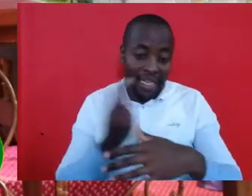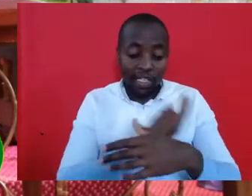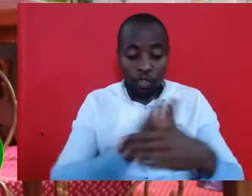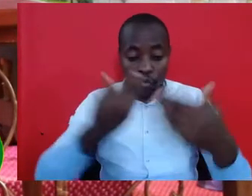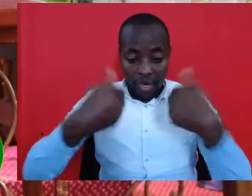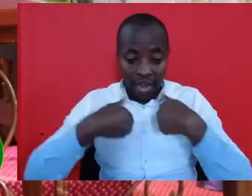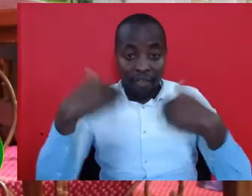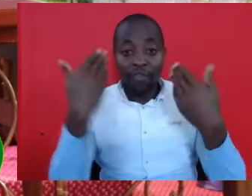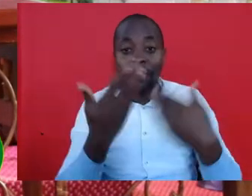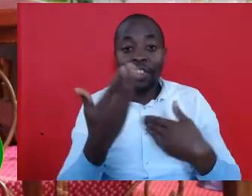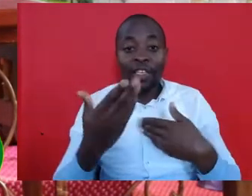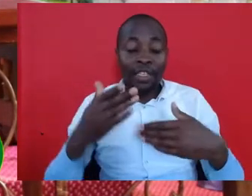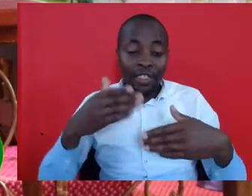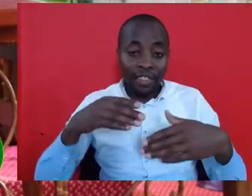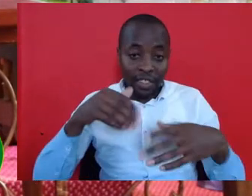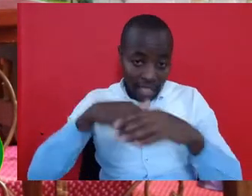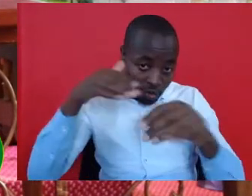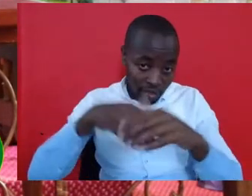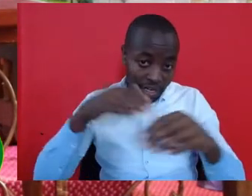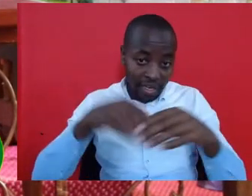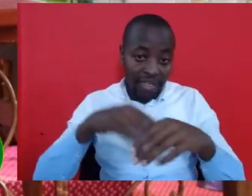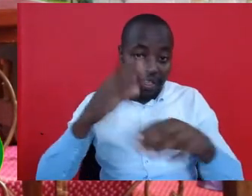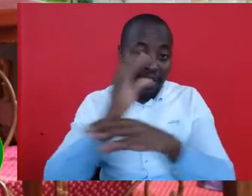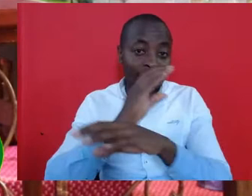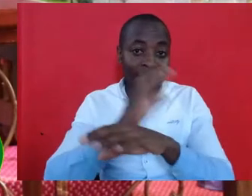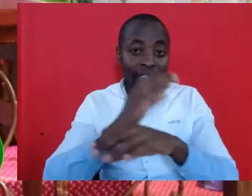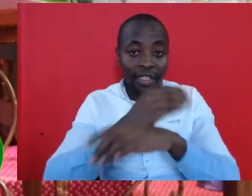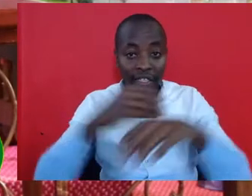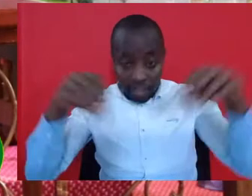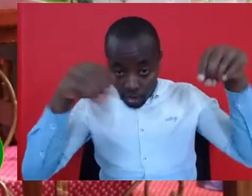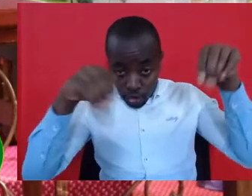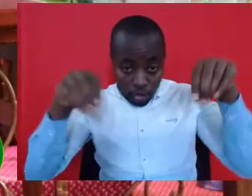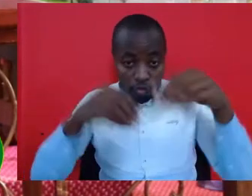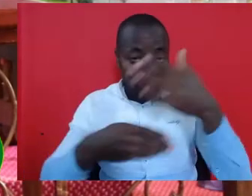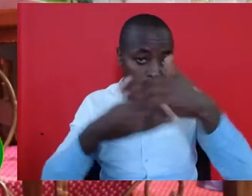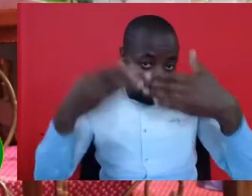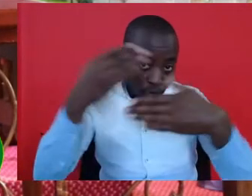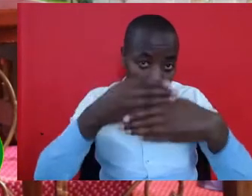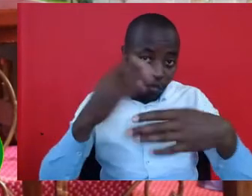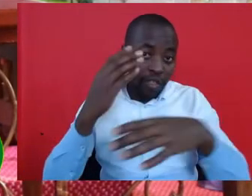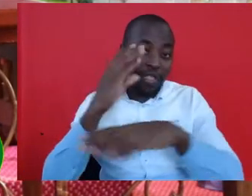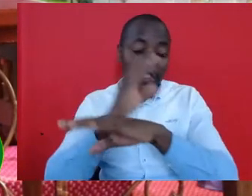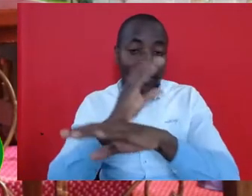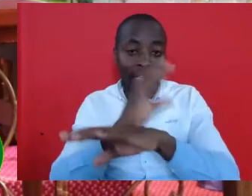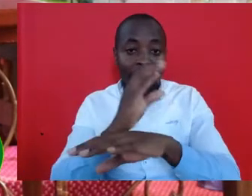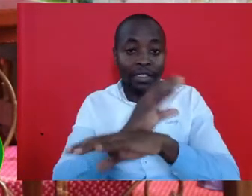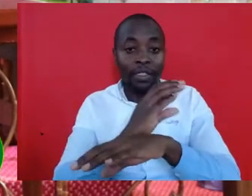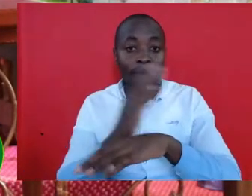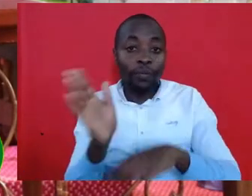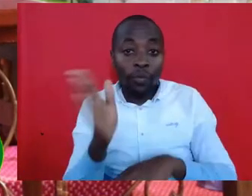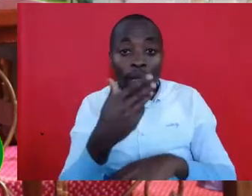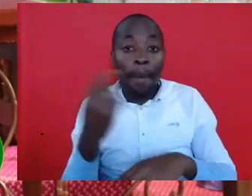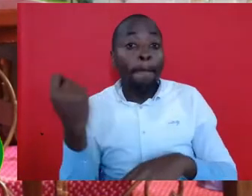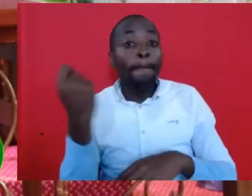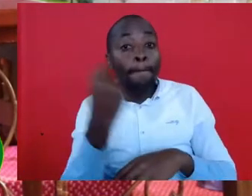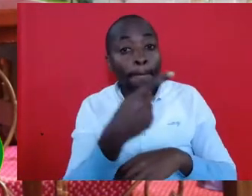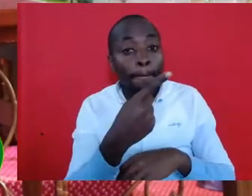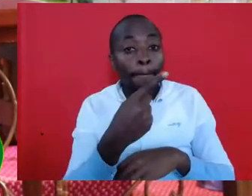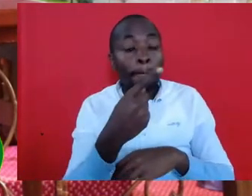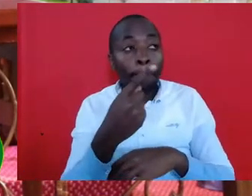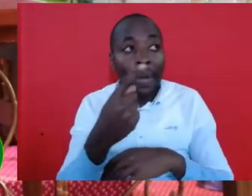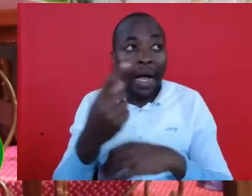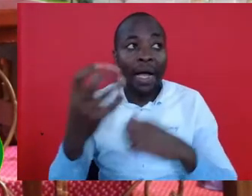kununua ili tuweze kusaidia katika ujenzi. Katika mwezi wa Septemba, tarehe